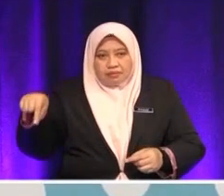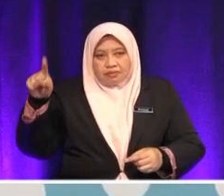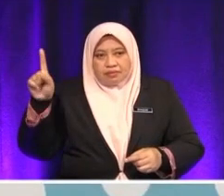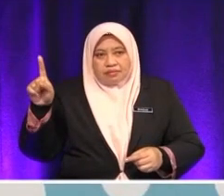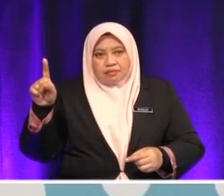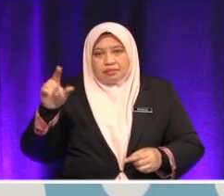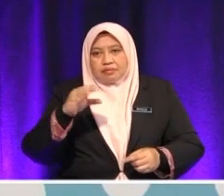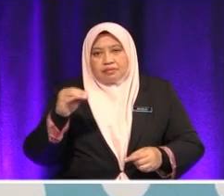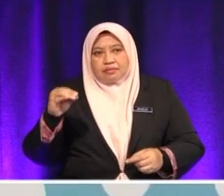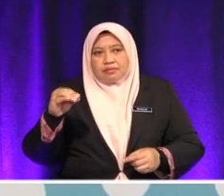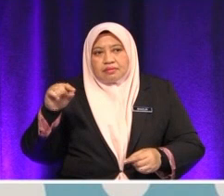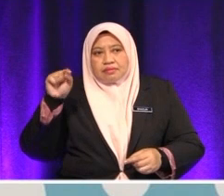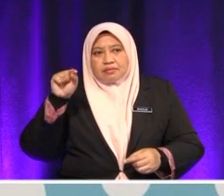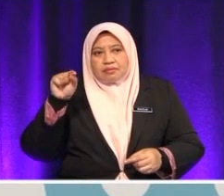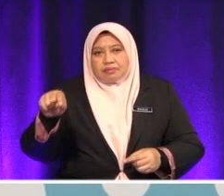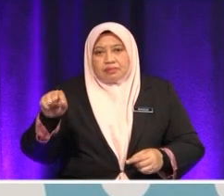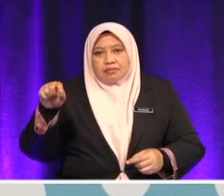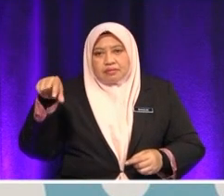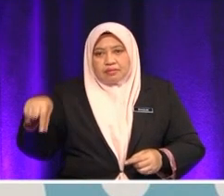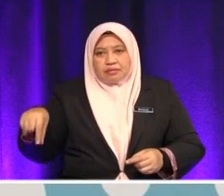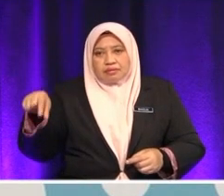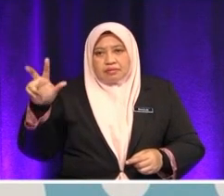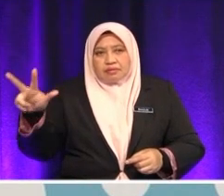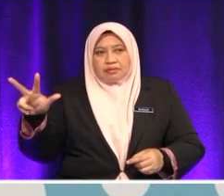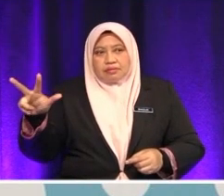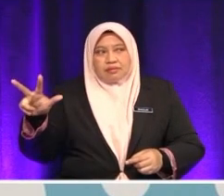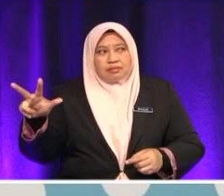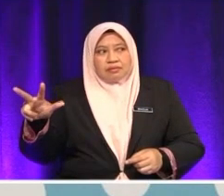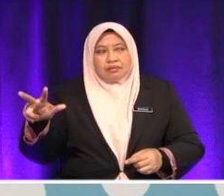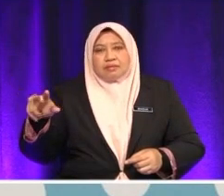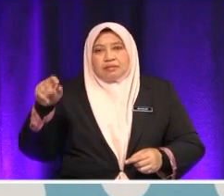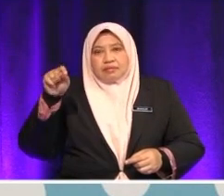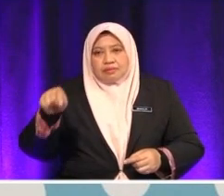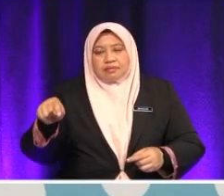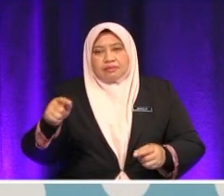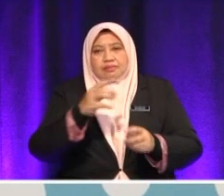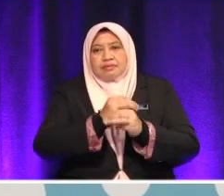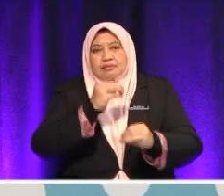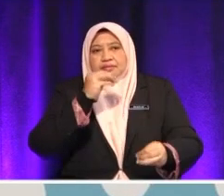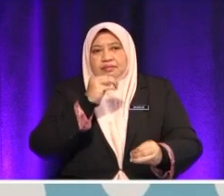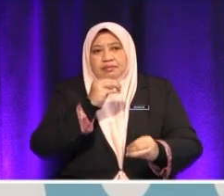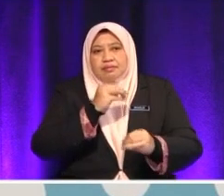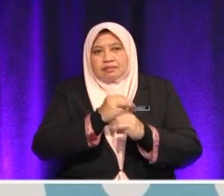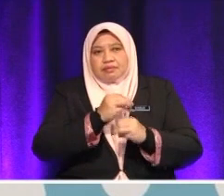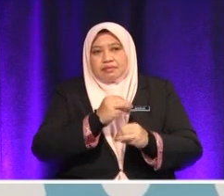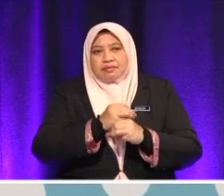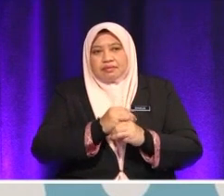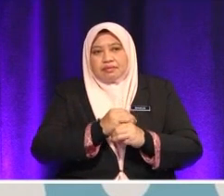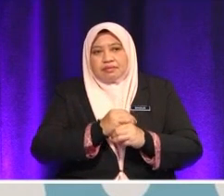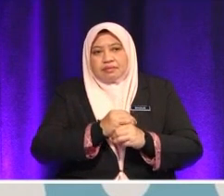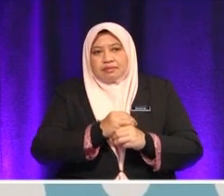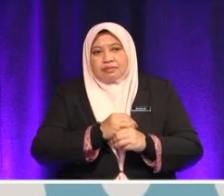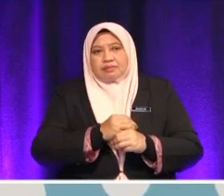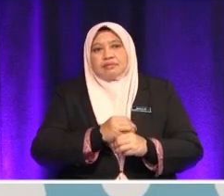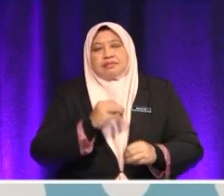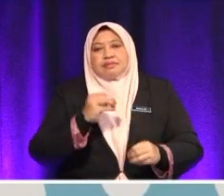kita tanda titik yang ketiga kemudian kita 40 230 bacaan dari